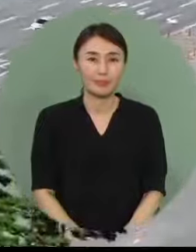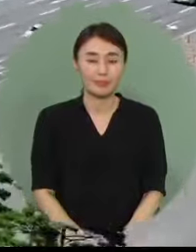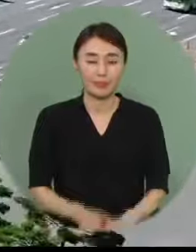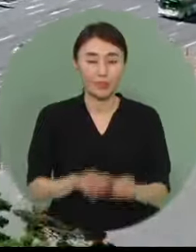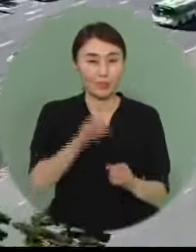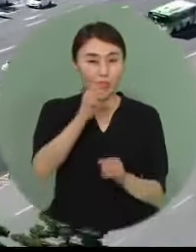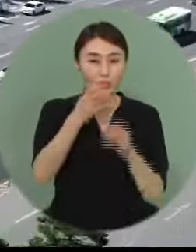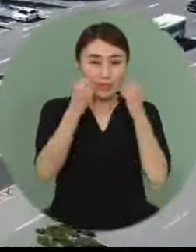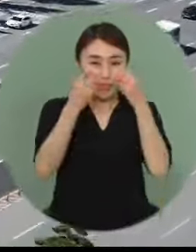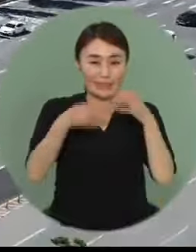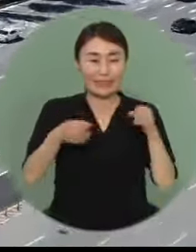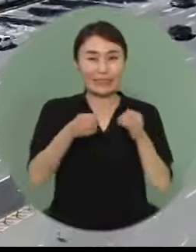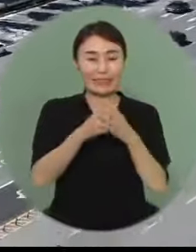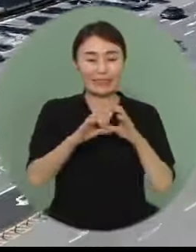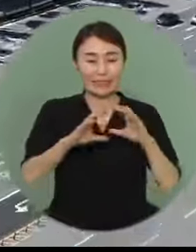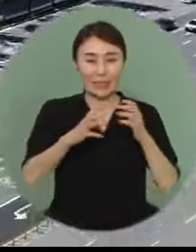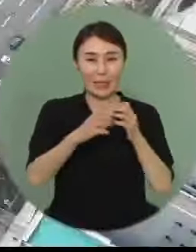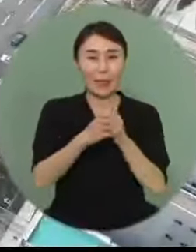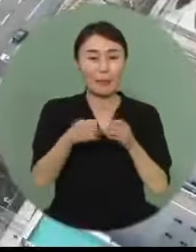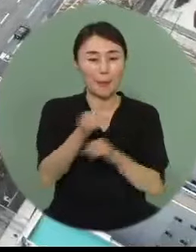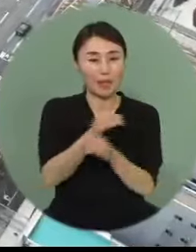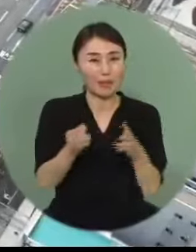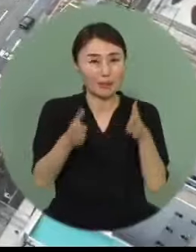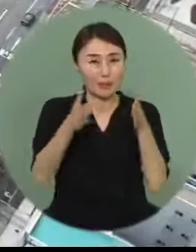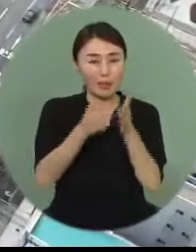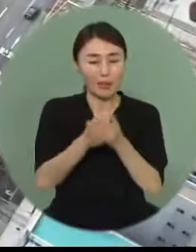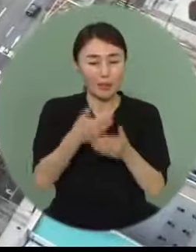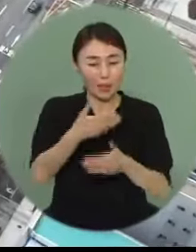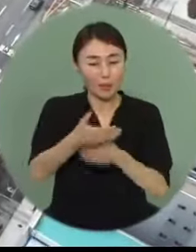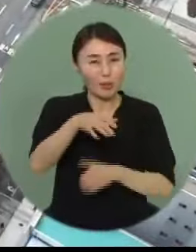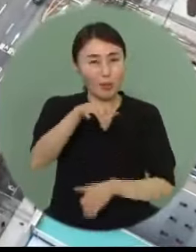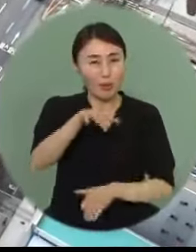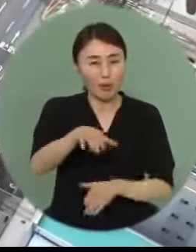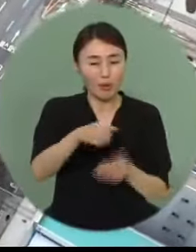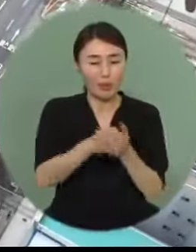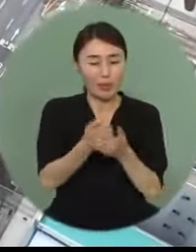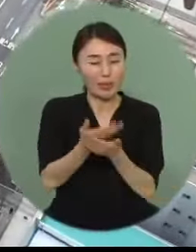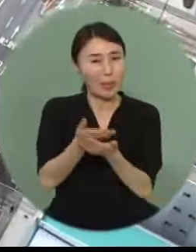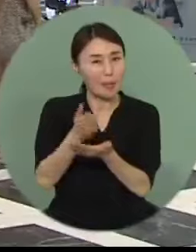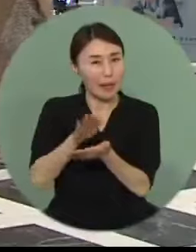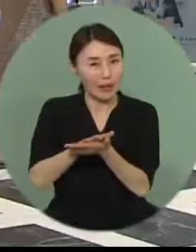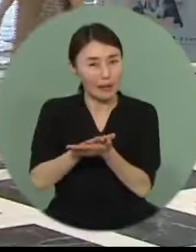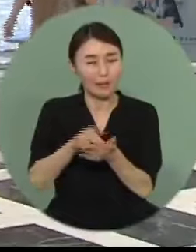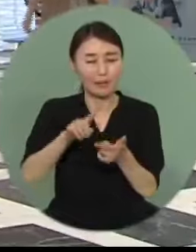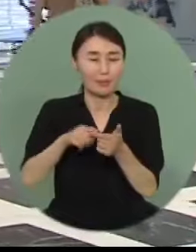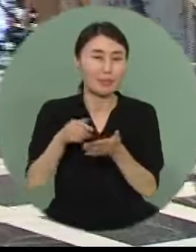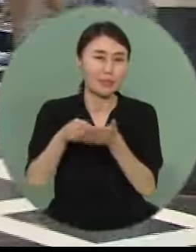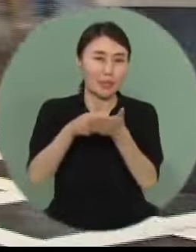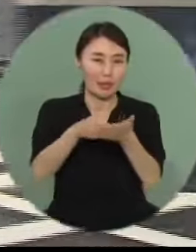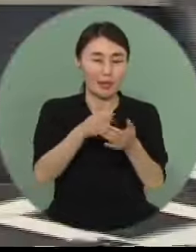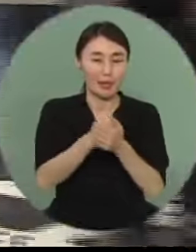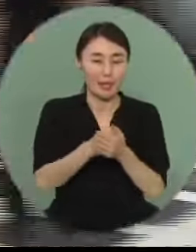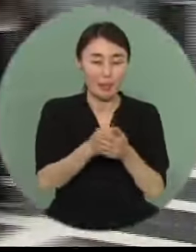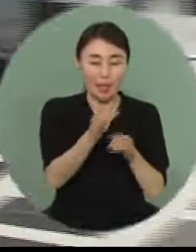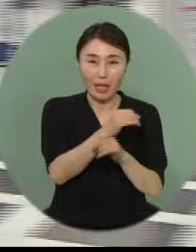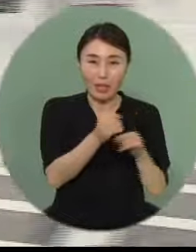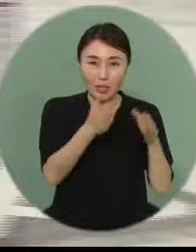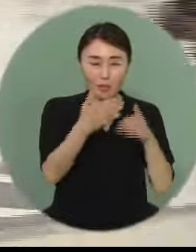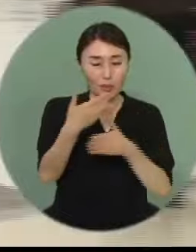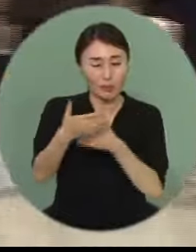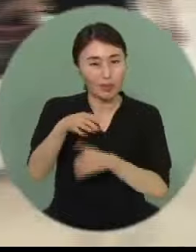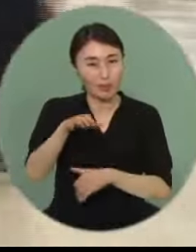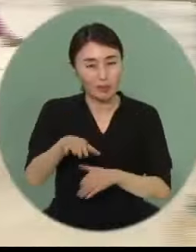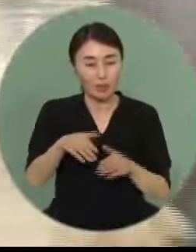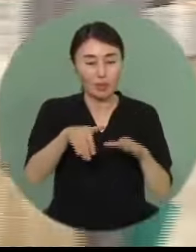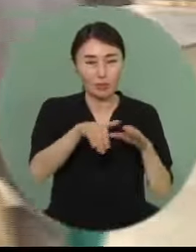광주 신세계백화점이 광천터미널 복합개발에 청사진을 제시했습니다. 현재 백화점과 터미널 부지를 활용해 문화와